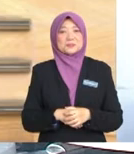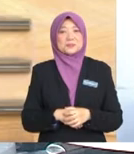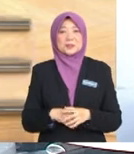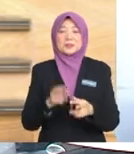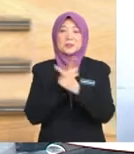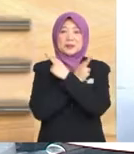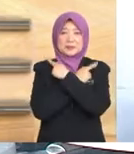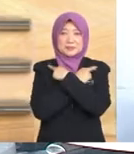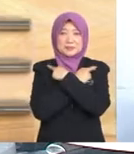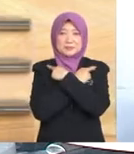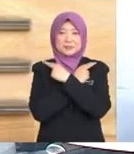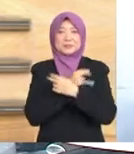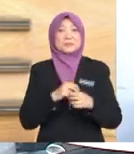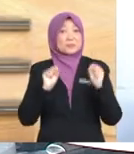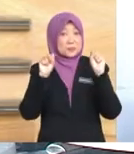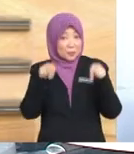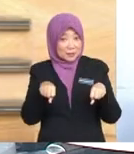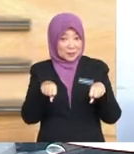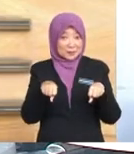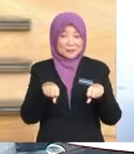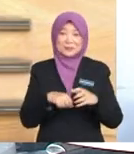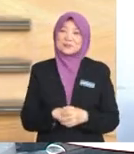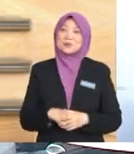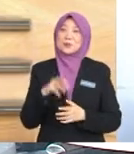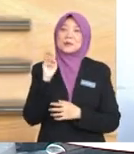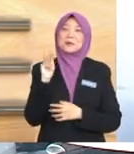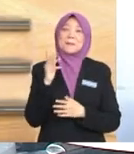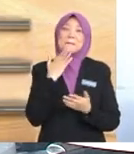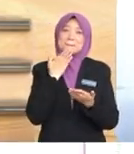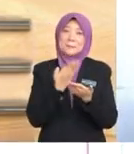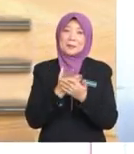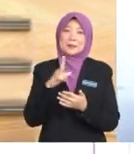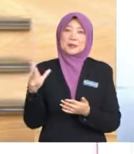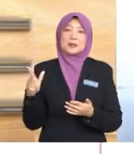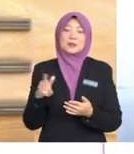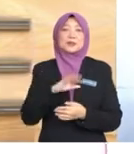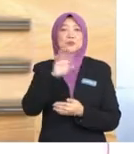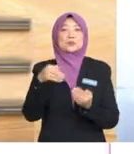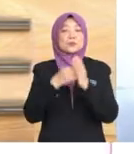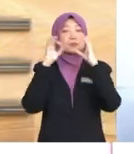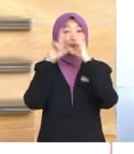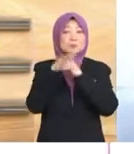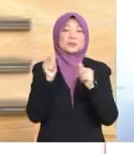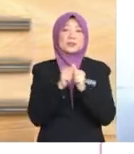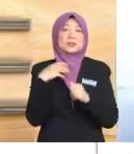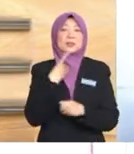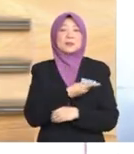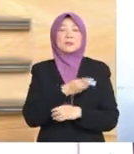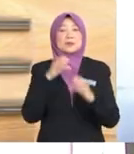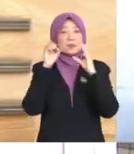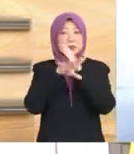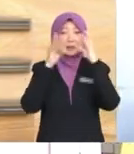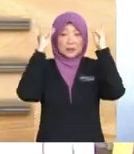berehat sekali lagi? Boleh? Boleh. Okey, baiklah. Adik-adik terus meneroka bersama kami di Teroka at Didik